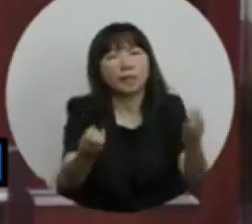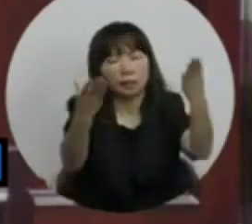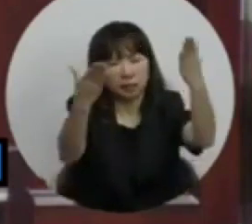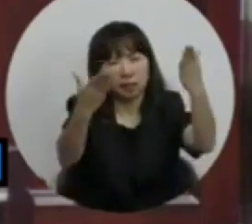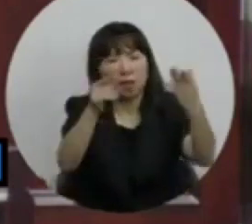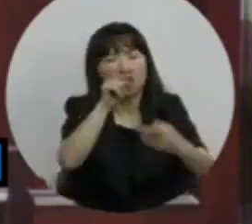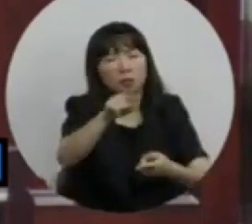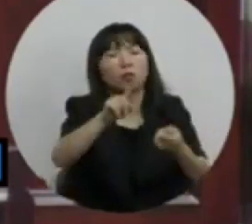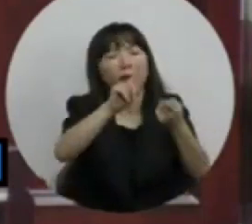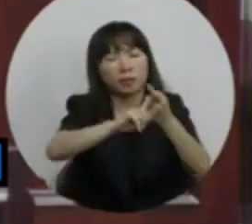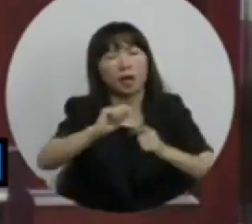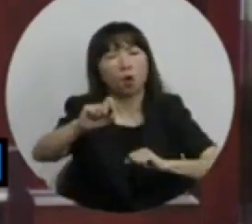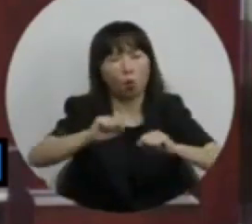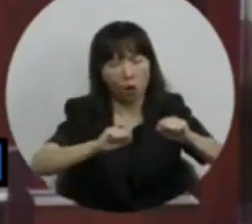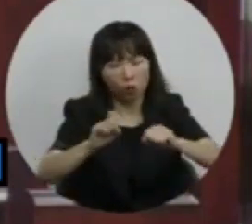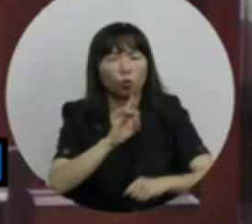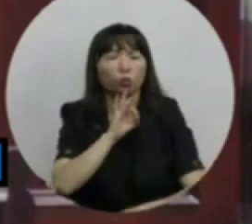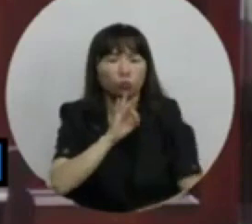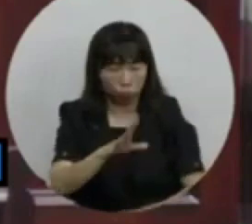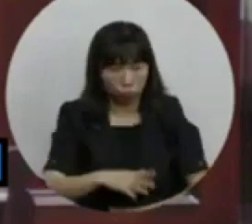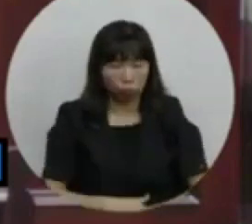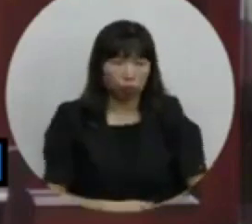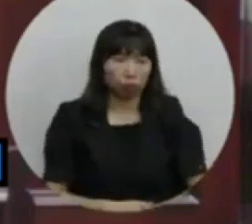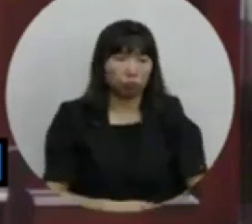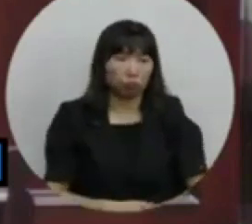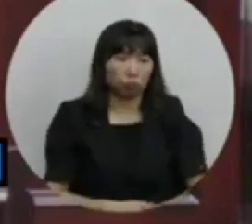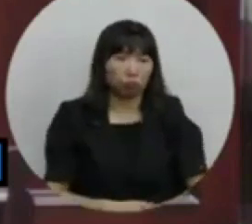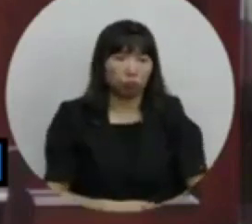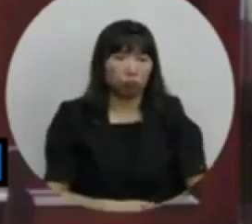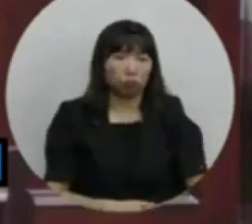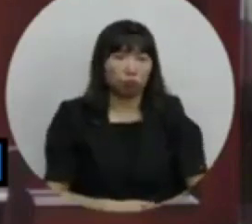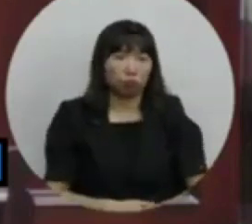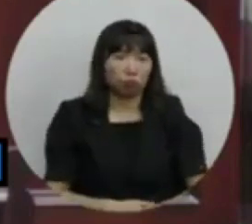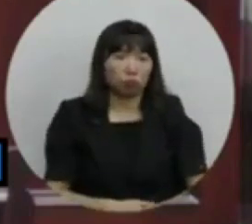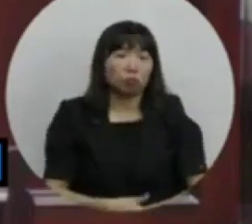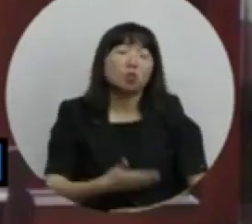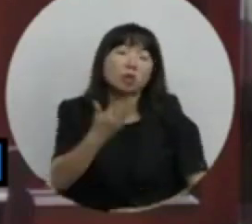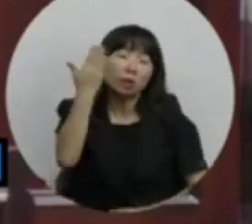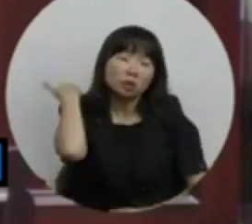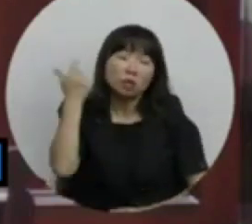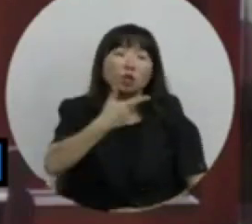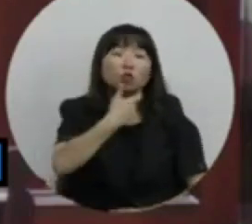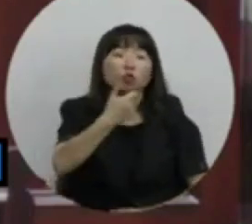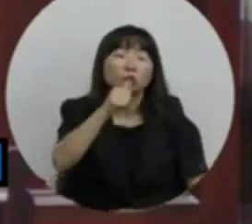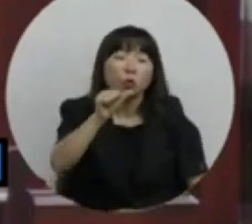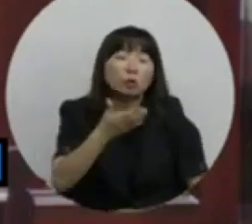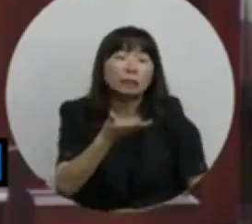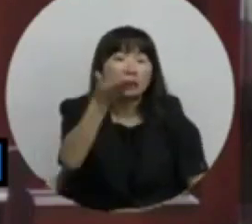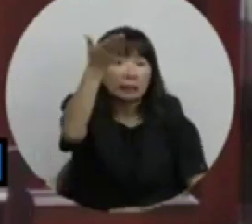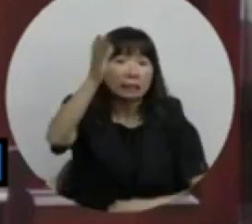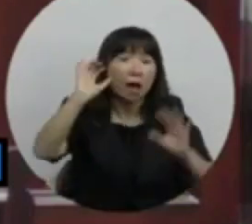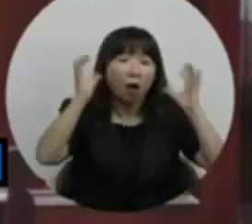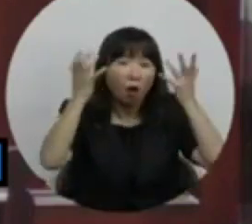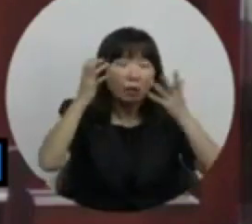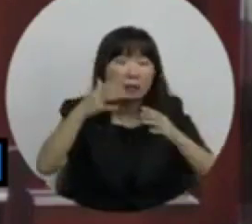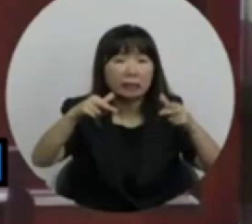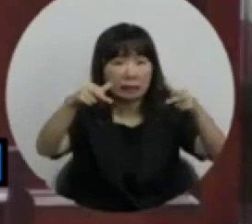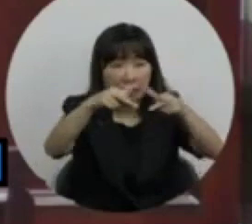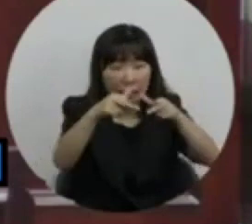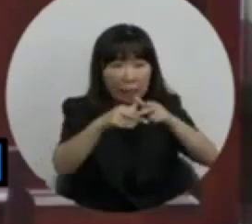되어 있거든요. 그런데 우리는 기존 조례가 65세 이상 장애인 어린이에 대해서는